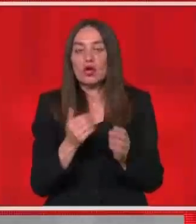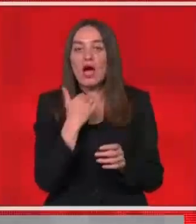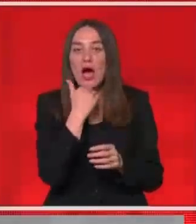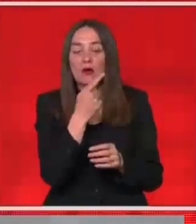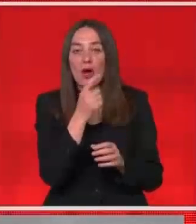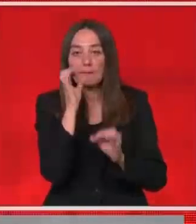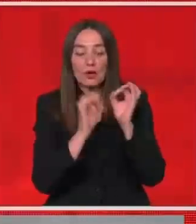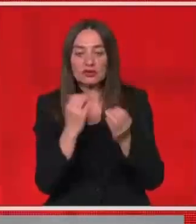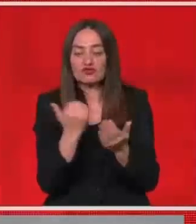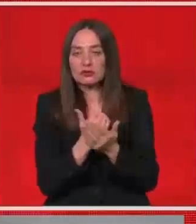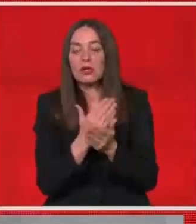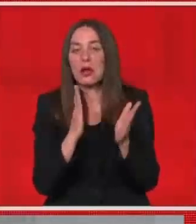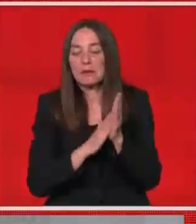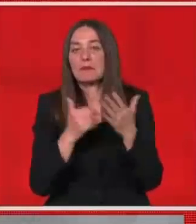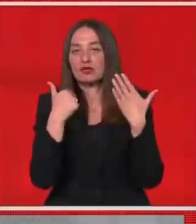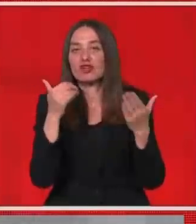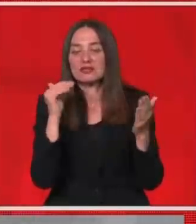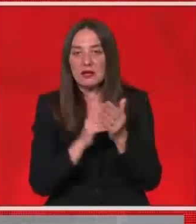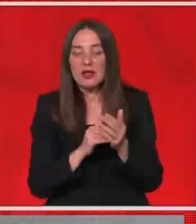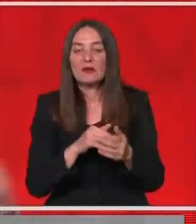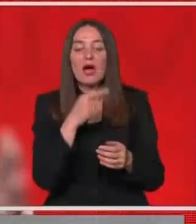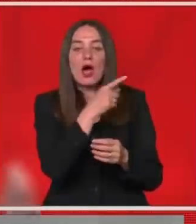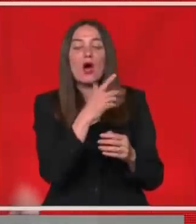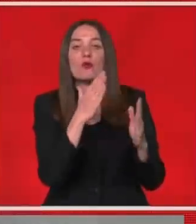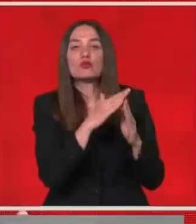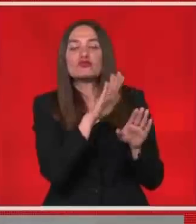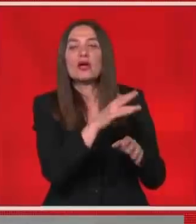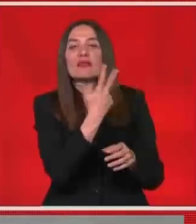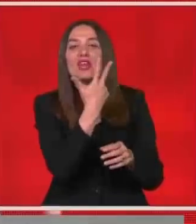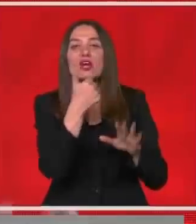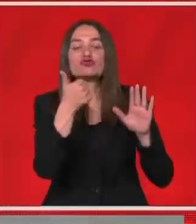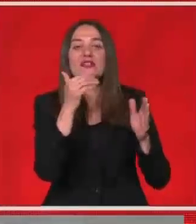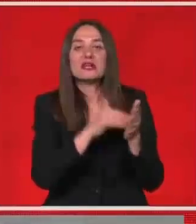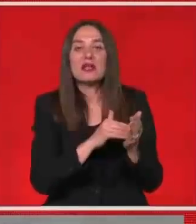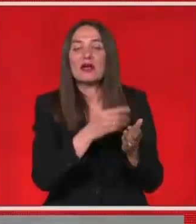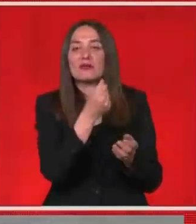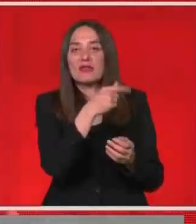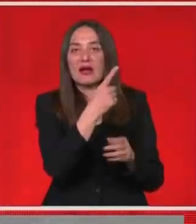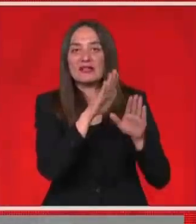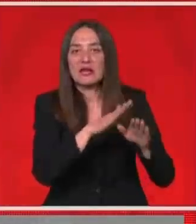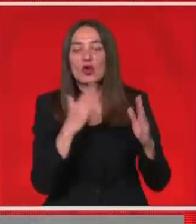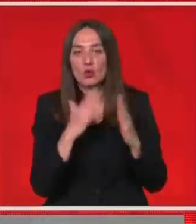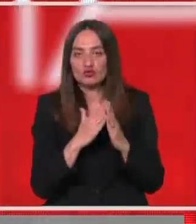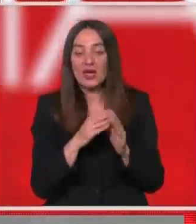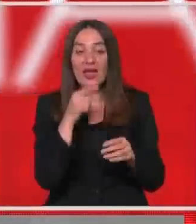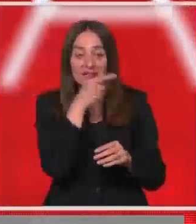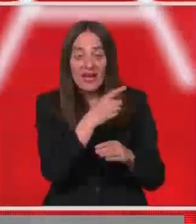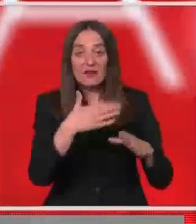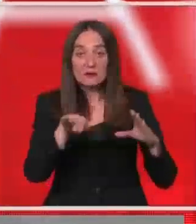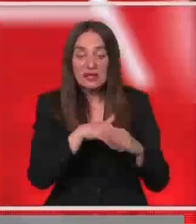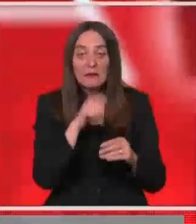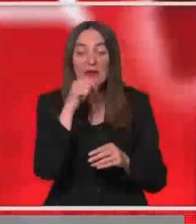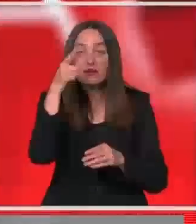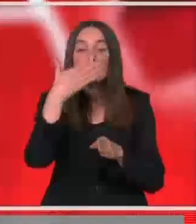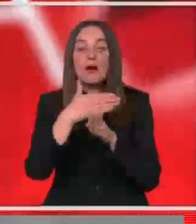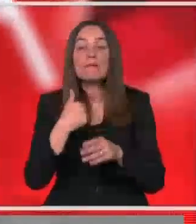ako je prosečna zarada neka bude 60.000, on dobije 36.000 dinara i sedi kući. Takvom zaposlenom i takvim